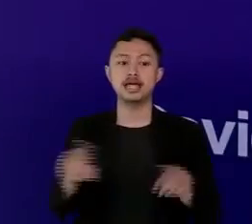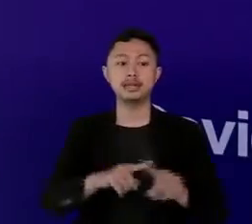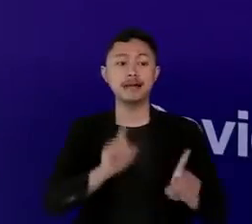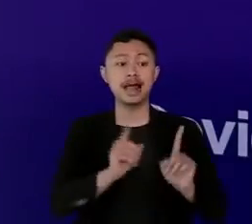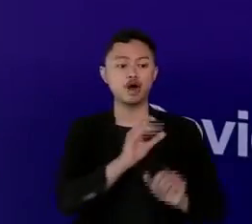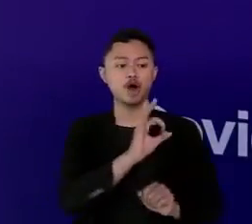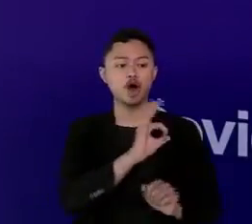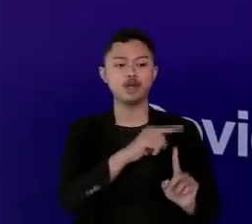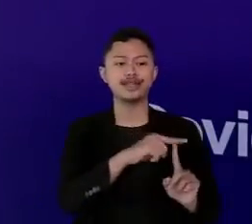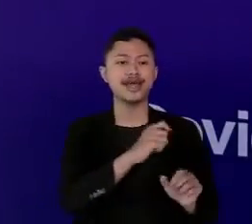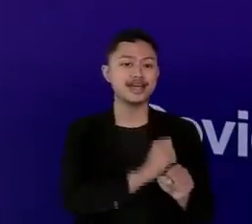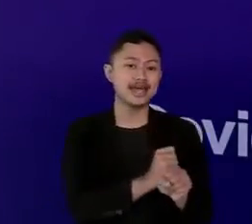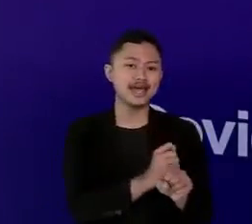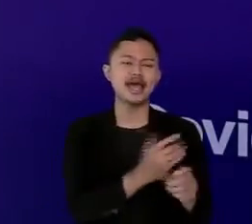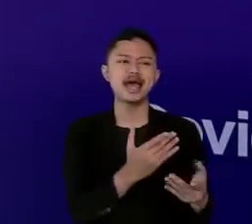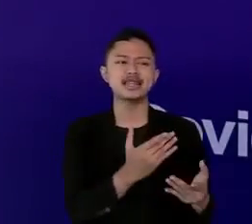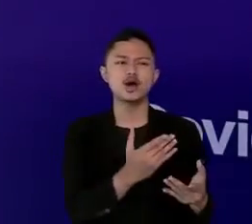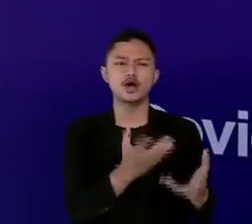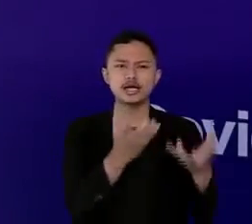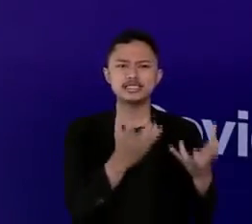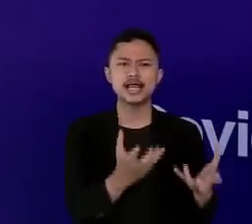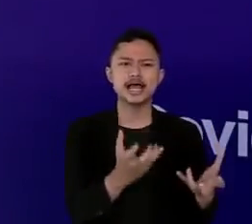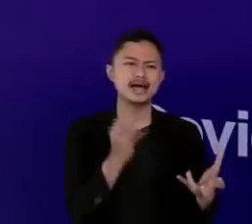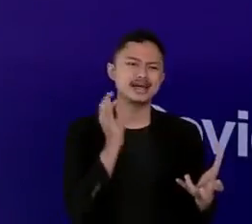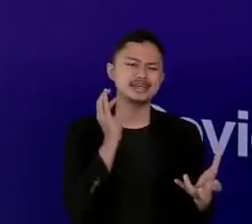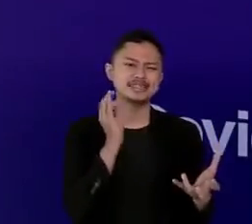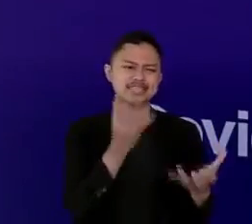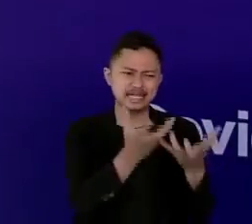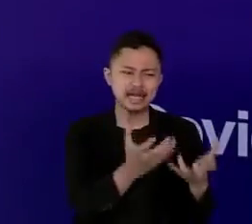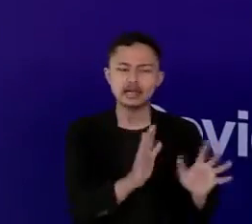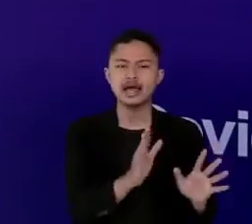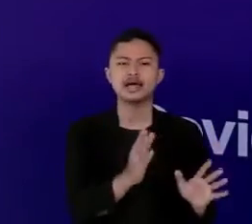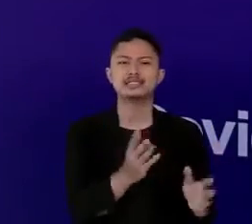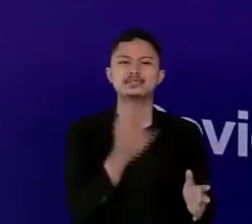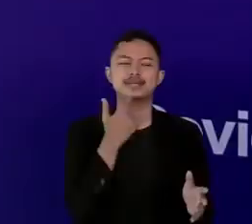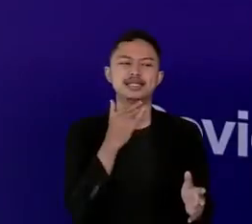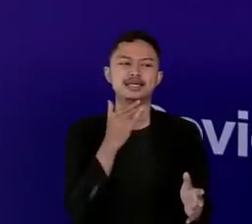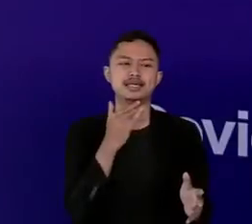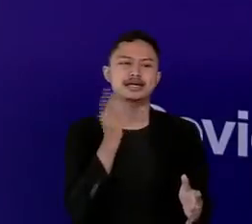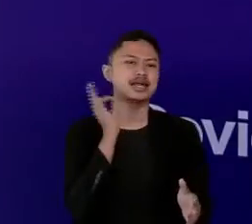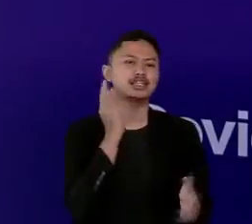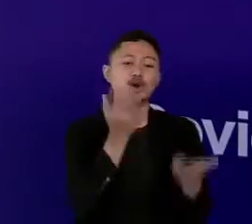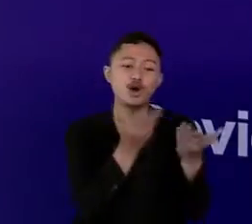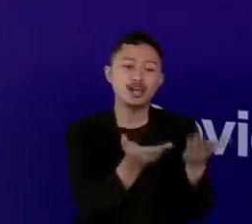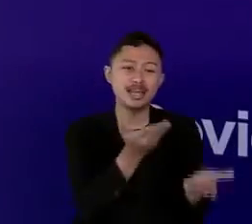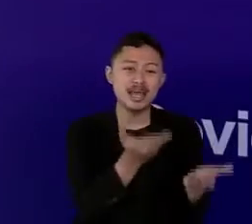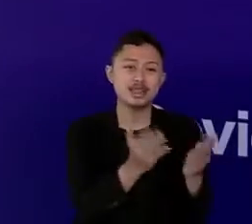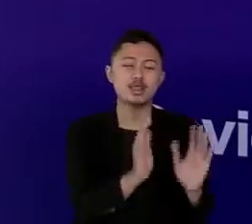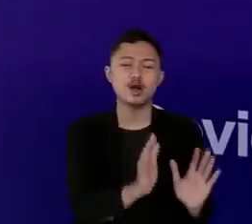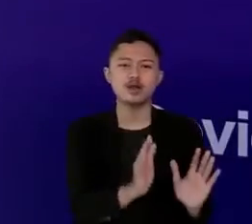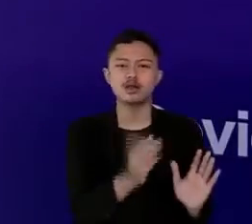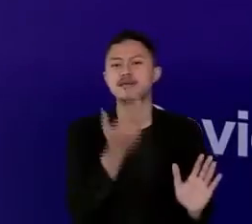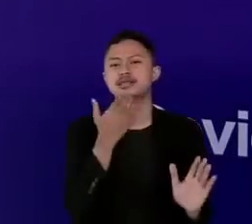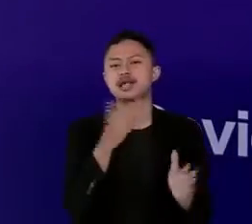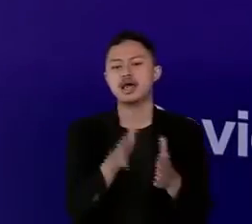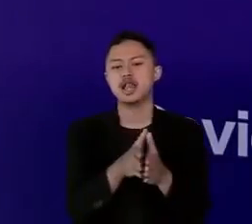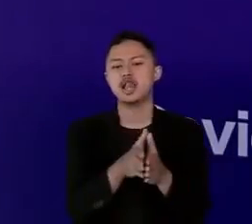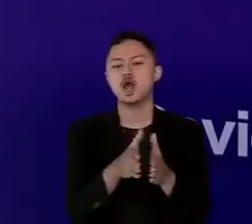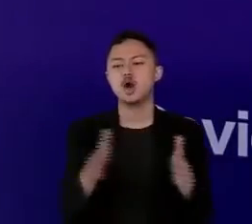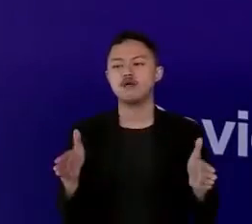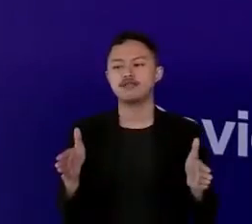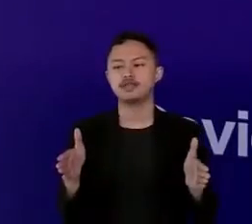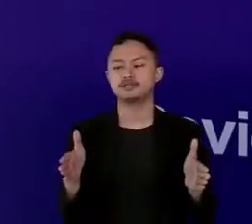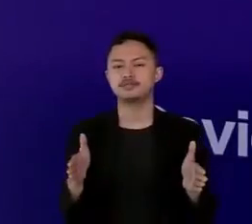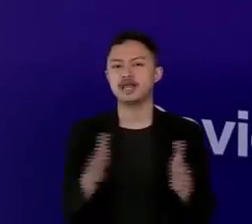lebih ringan ringan saja jarang kita menemukan gejala-gejala lengcoffee ini Nah untuk loh tatalaksananya Biasanya kita